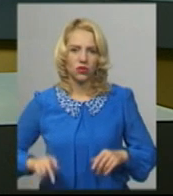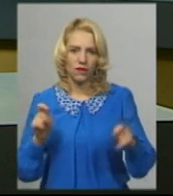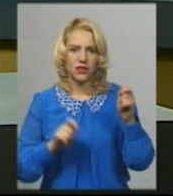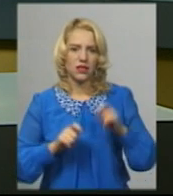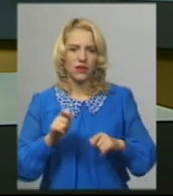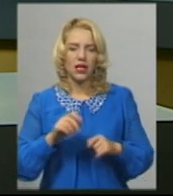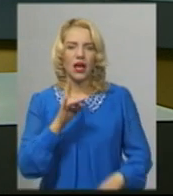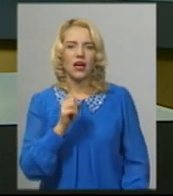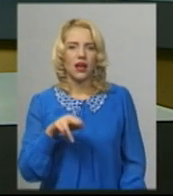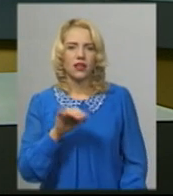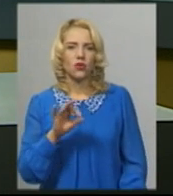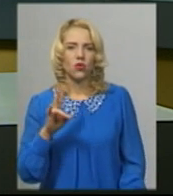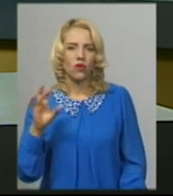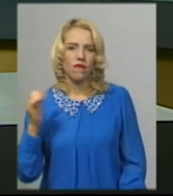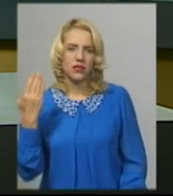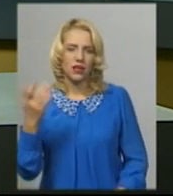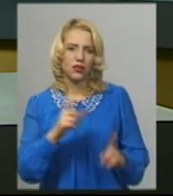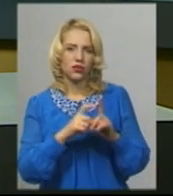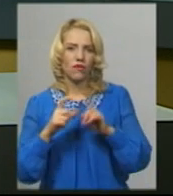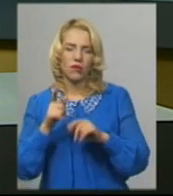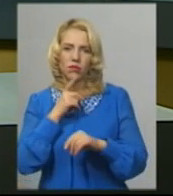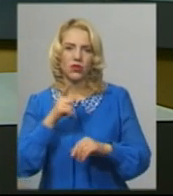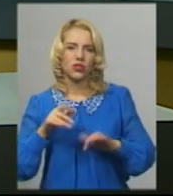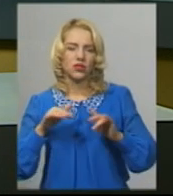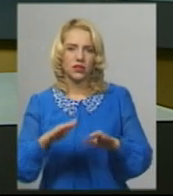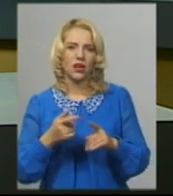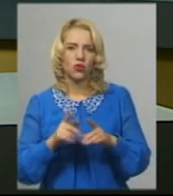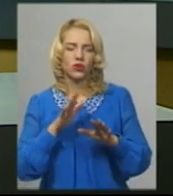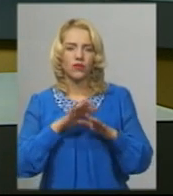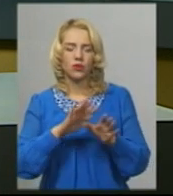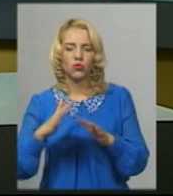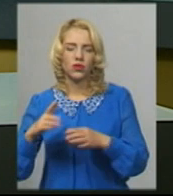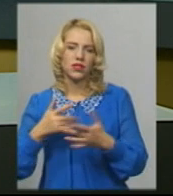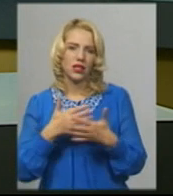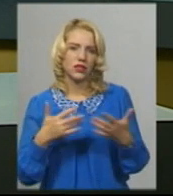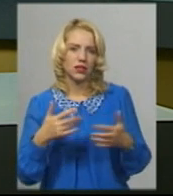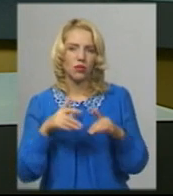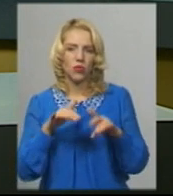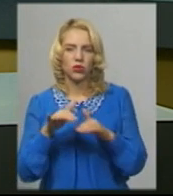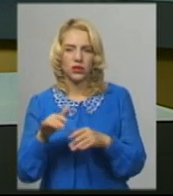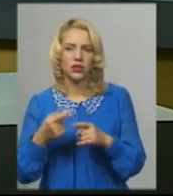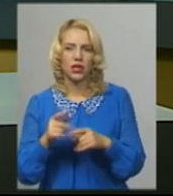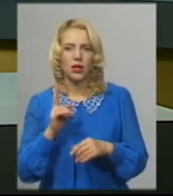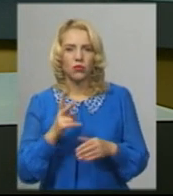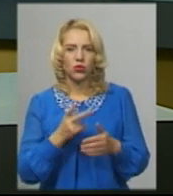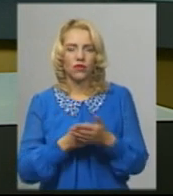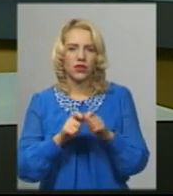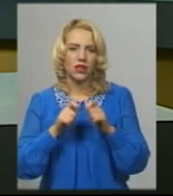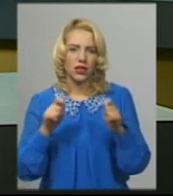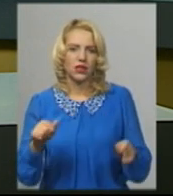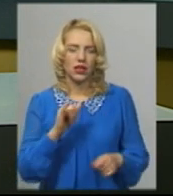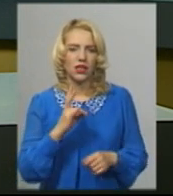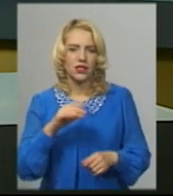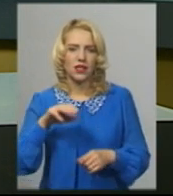фестивалю Тетяна Родіонова. За її словами, під час заходу відбудеться 20 різних подій. До Дня міста планують відкрити інсталяції у Хмельницькому.